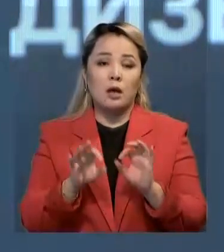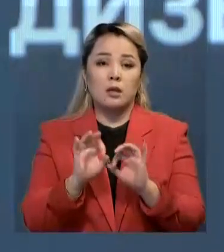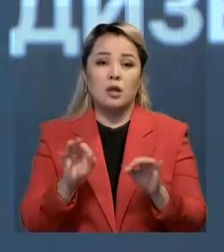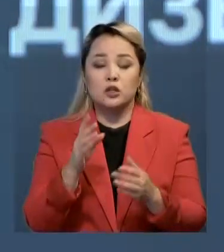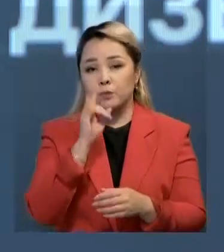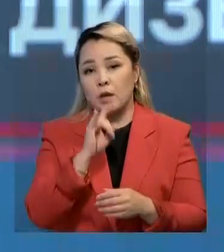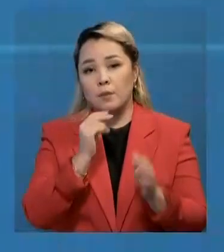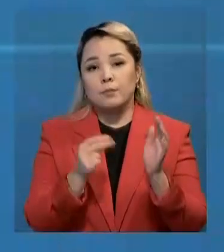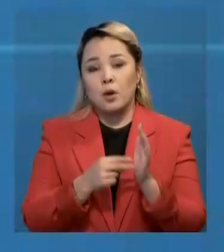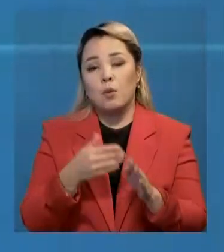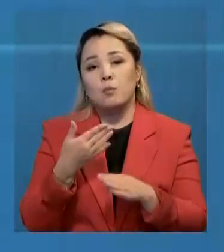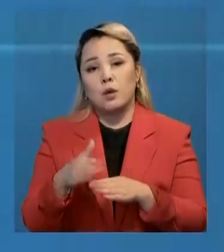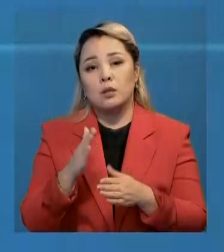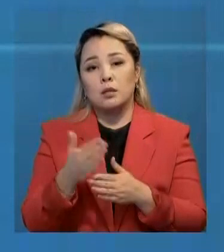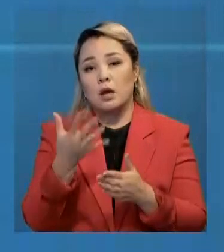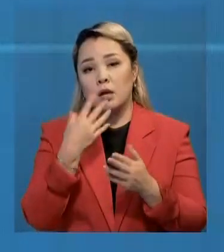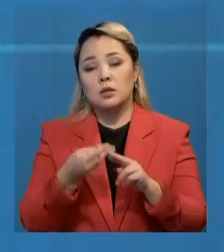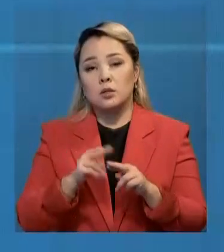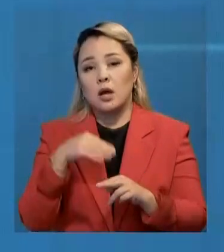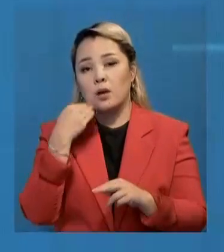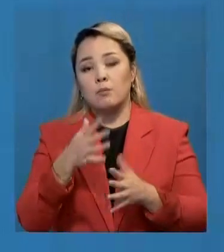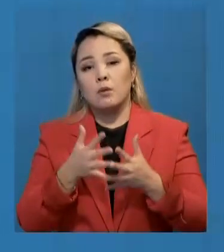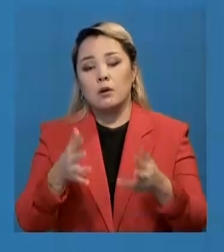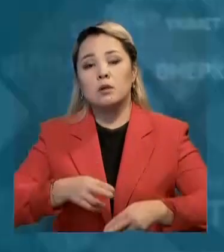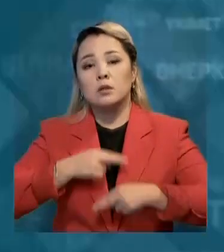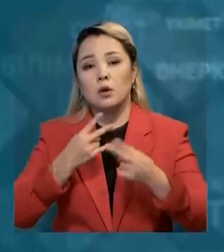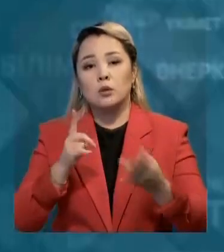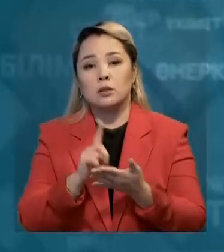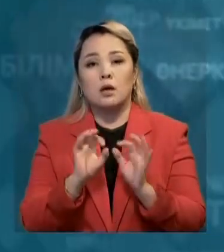айтуынша, жанар жағар майды бөлуде оның сапасына баса мән берген жөн.